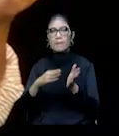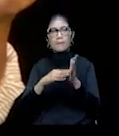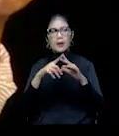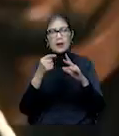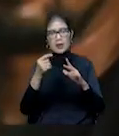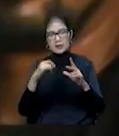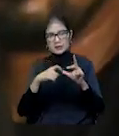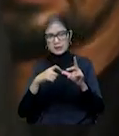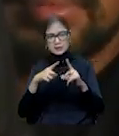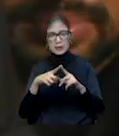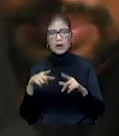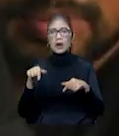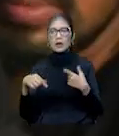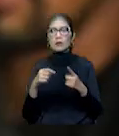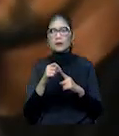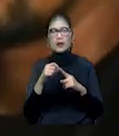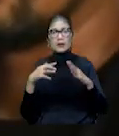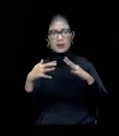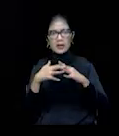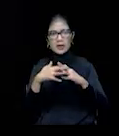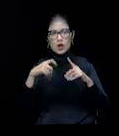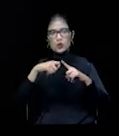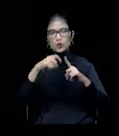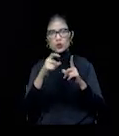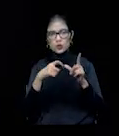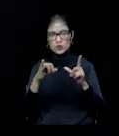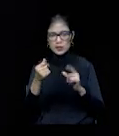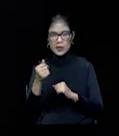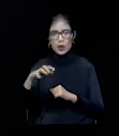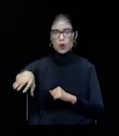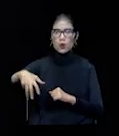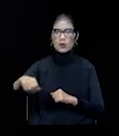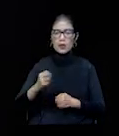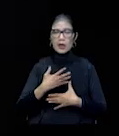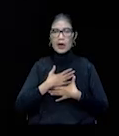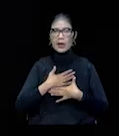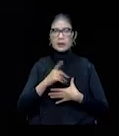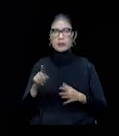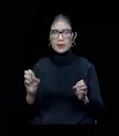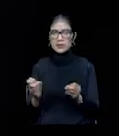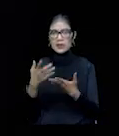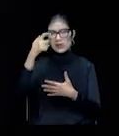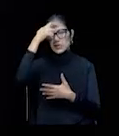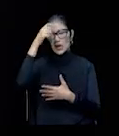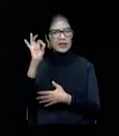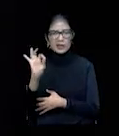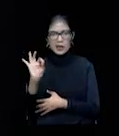Kusir. Keluarga terpukul Marissa berpulang mendadak tanpa sakit.